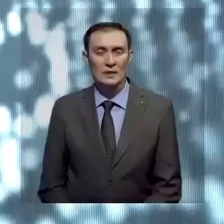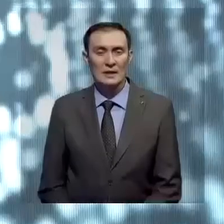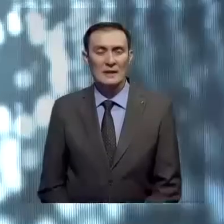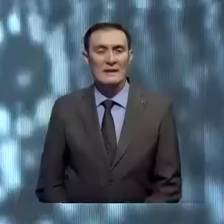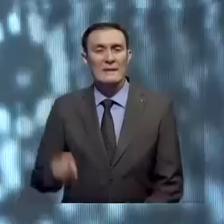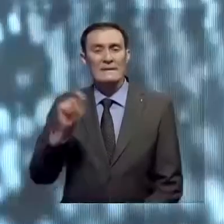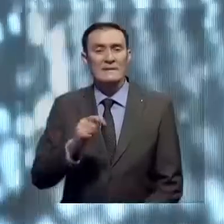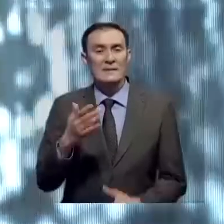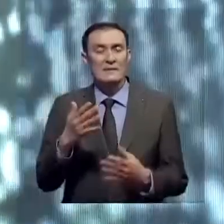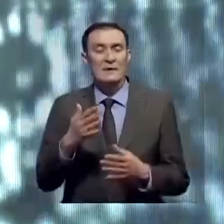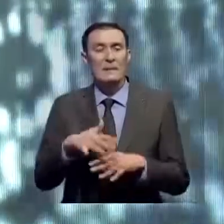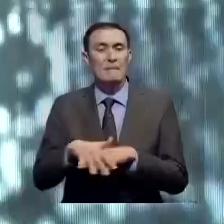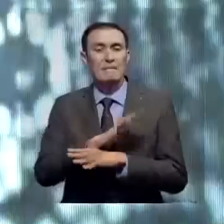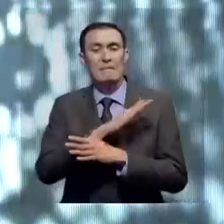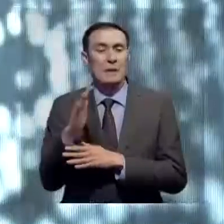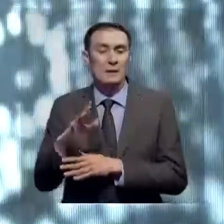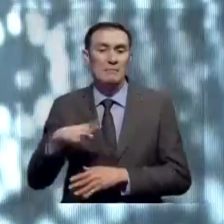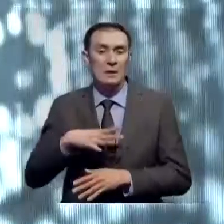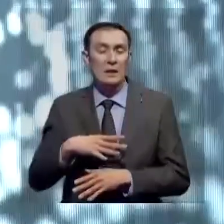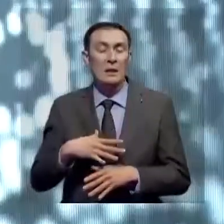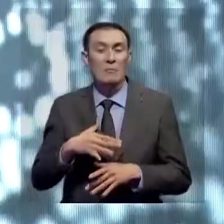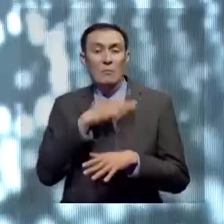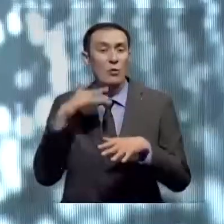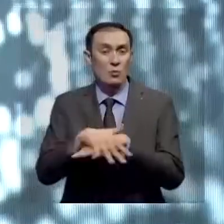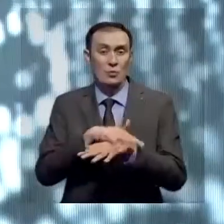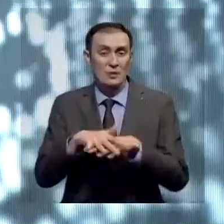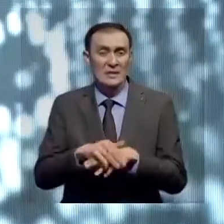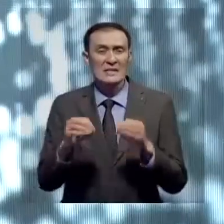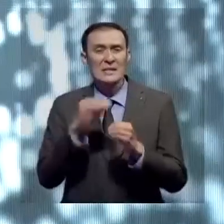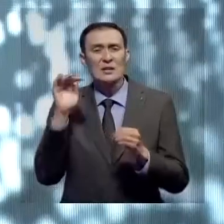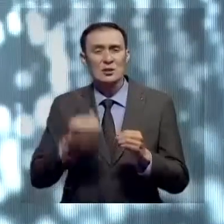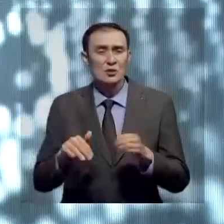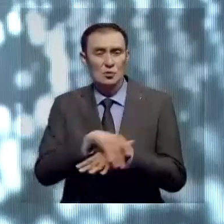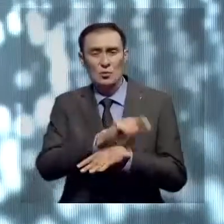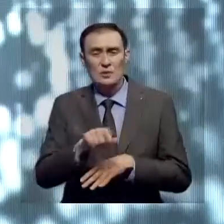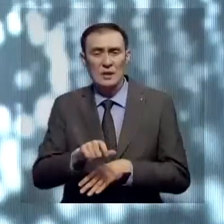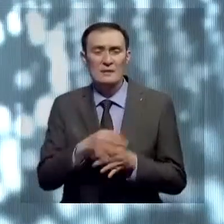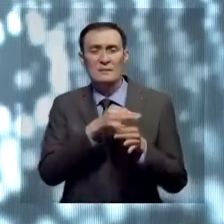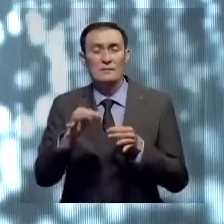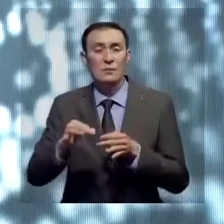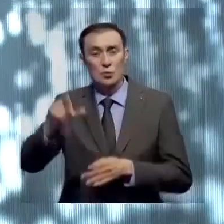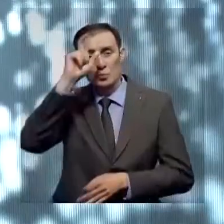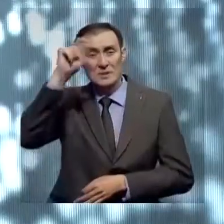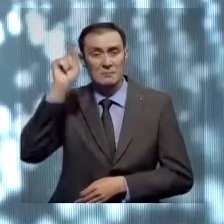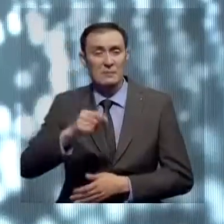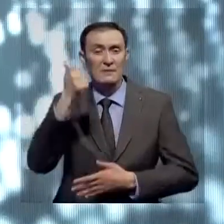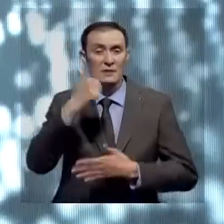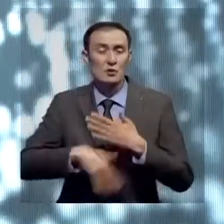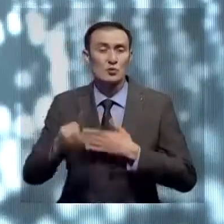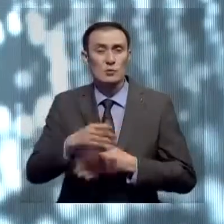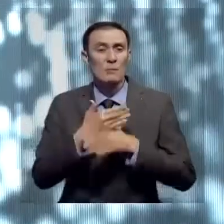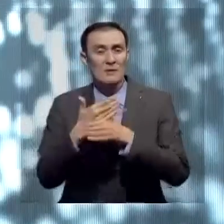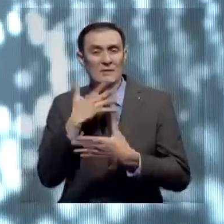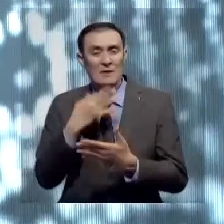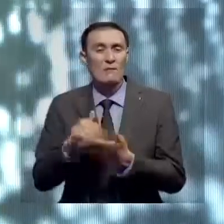В воскресенье в общественном парке Анкары было негде яблоку упасть. Десятки тысяч людей со всех уголков страны прибыли в столицу, чтобы